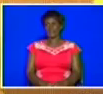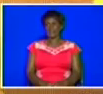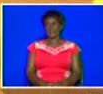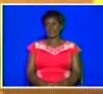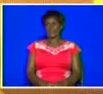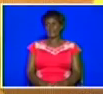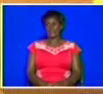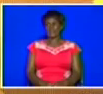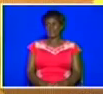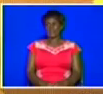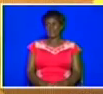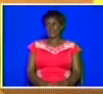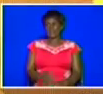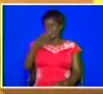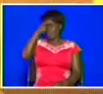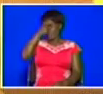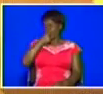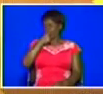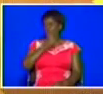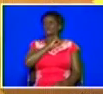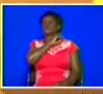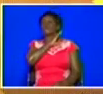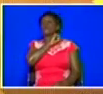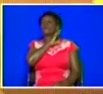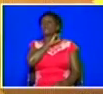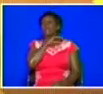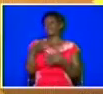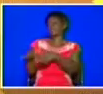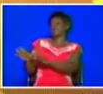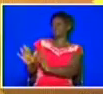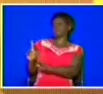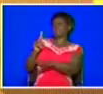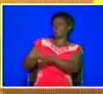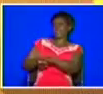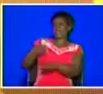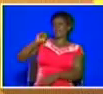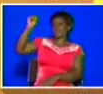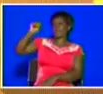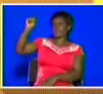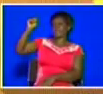Muungano wa Kenya wasio na uwezo wa kuona umelalamikia kutengwa kwao kwenye mchakato wa siasa na uchaguzi mkuu wa mwaka